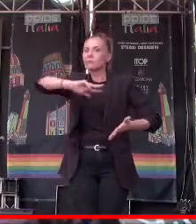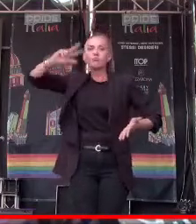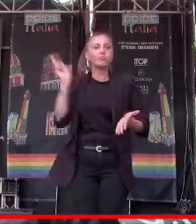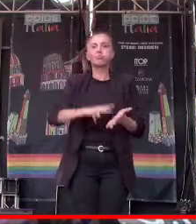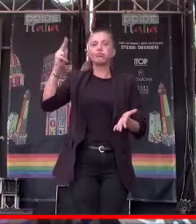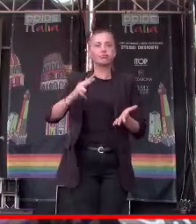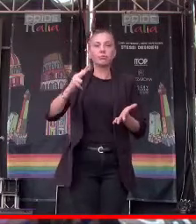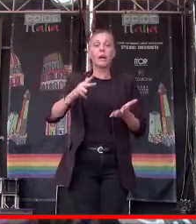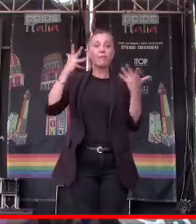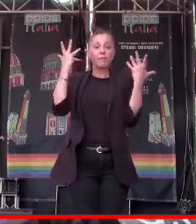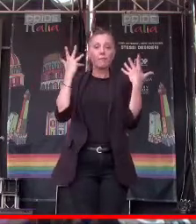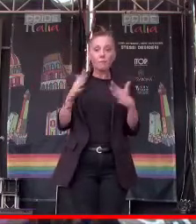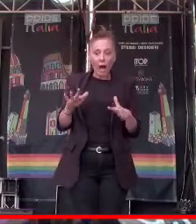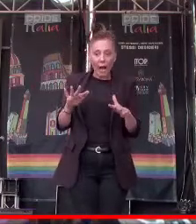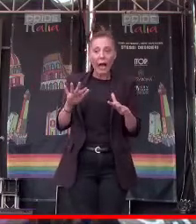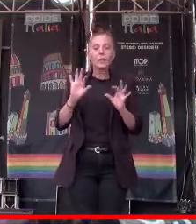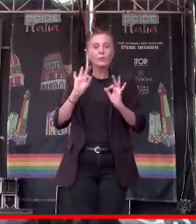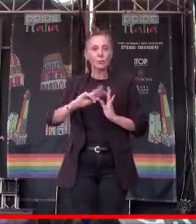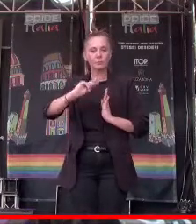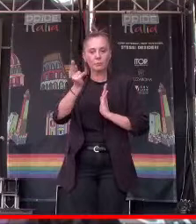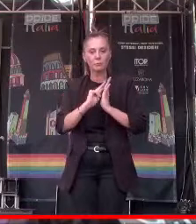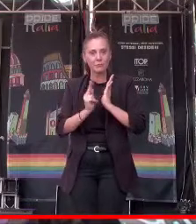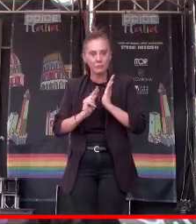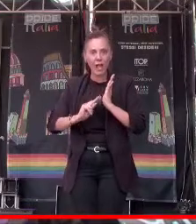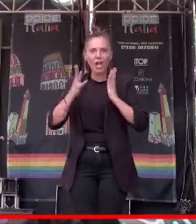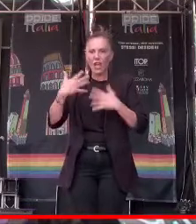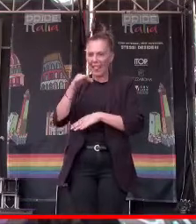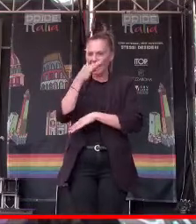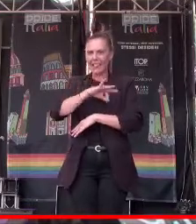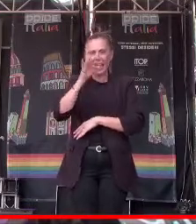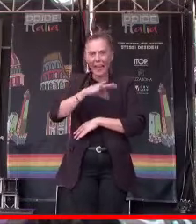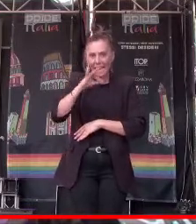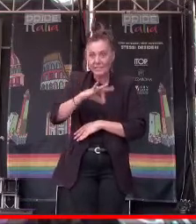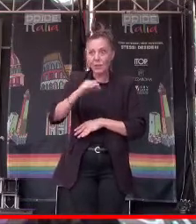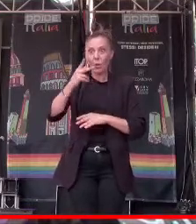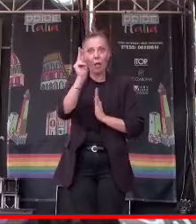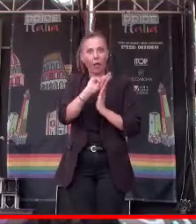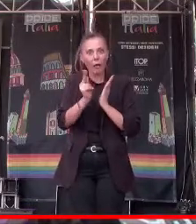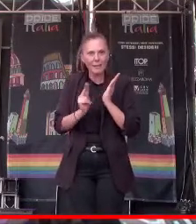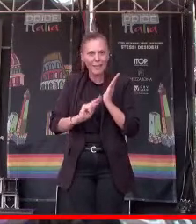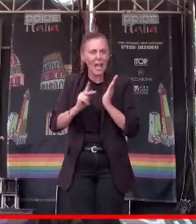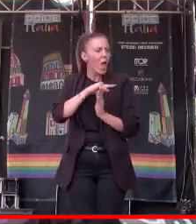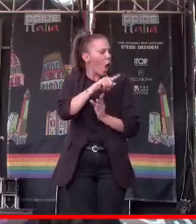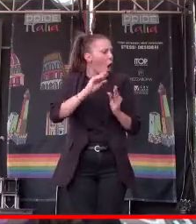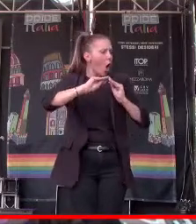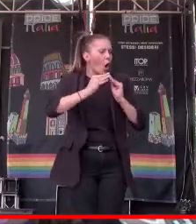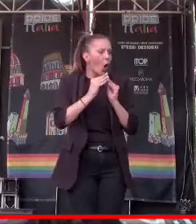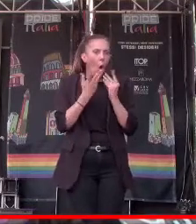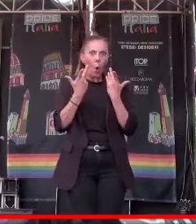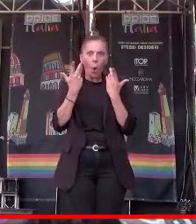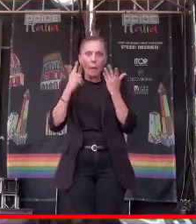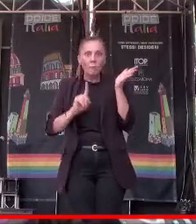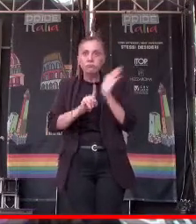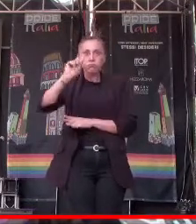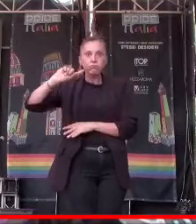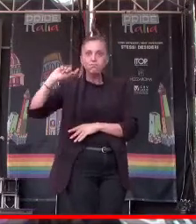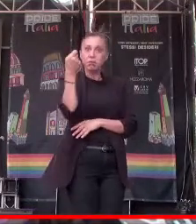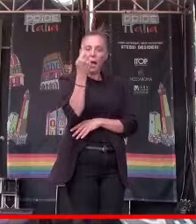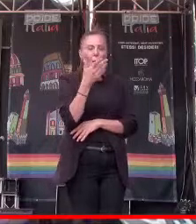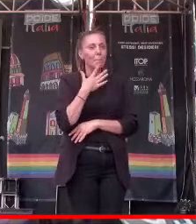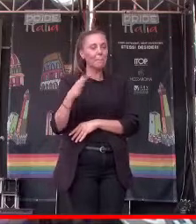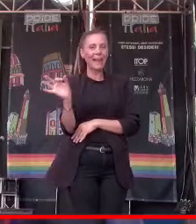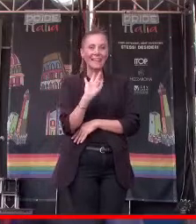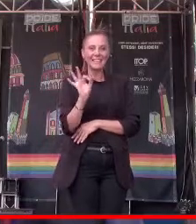insomma sono in fase di redazione, c'era proprio la dichiarazione, la fase di redazione. Ma come ci siete arrivati? È una cosa bellissima, direi,